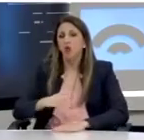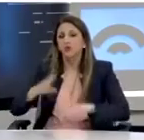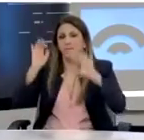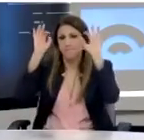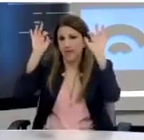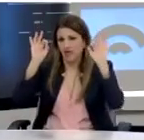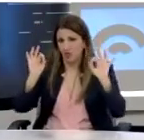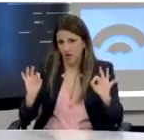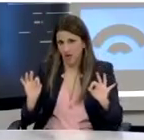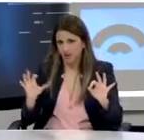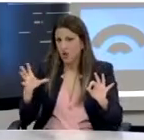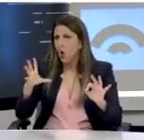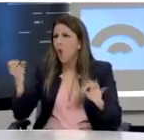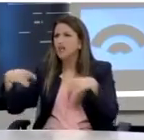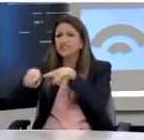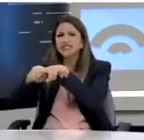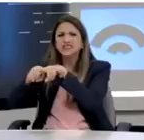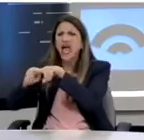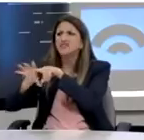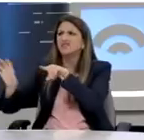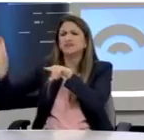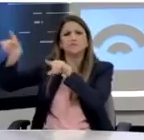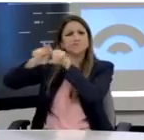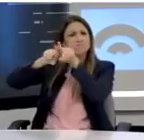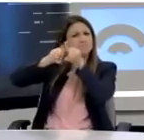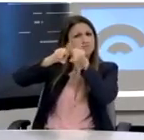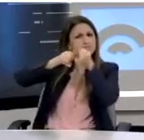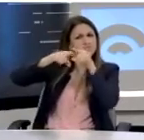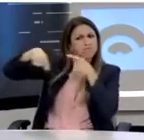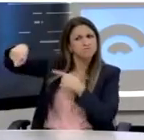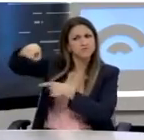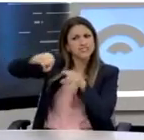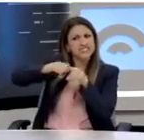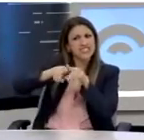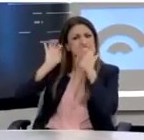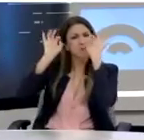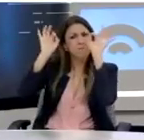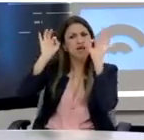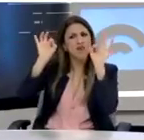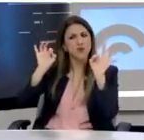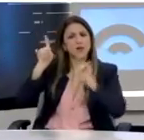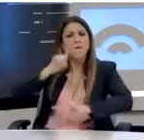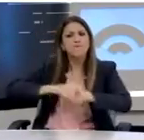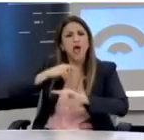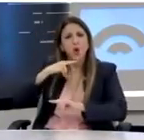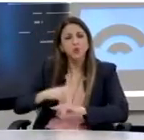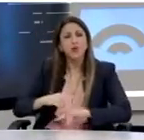και στις διεθνείς της σχέσεις, στις διεθνείς σχέσεις της Μακεδονίας, είναι η μακεδονική